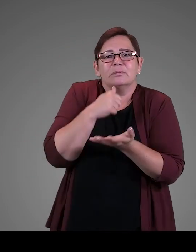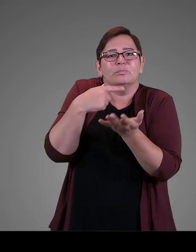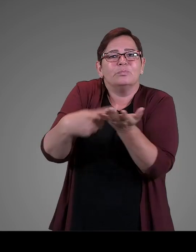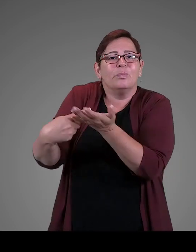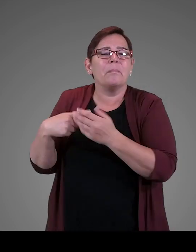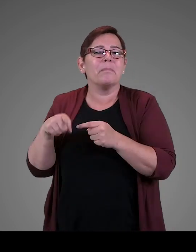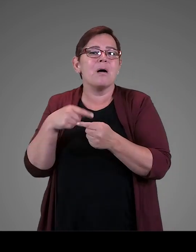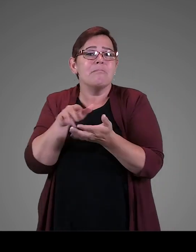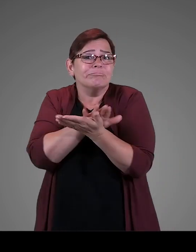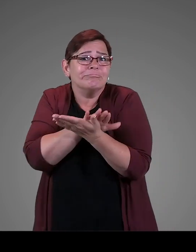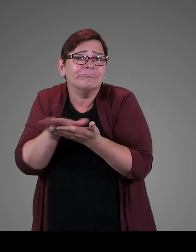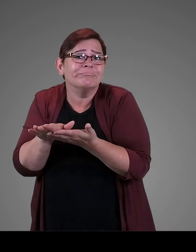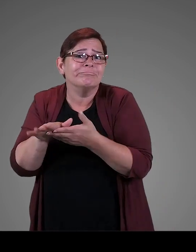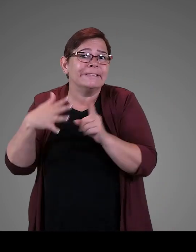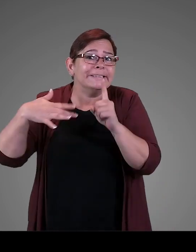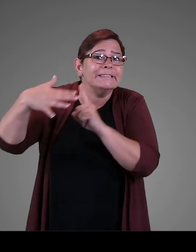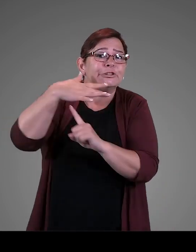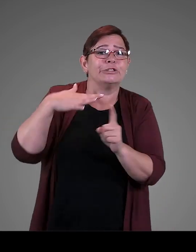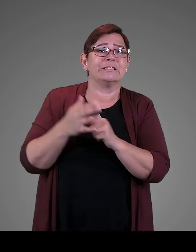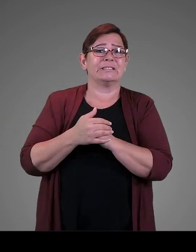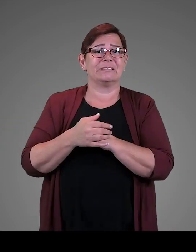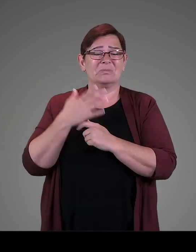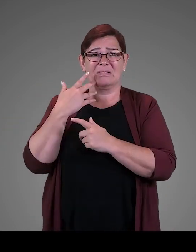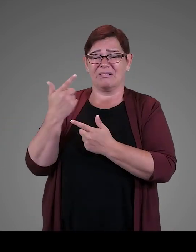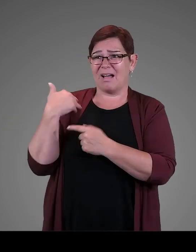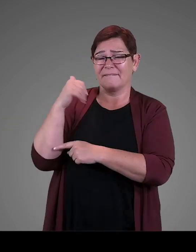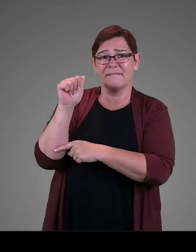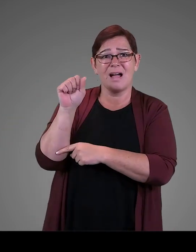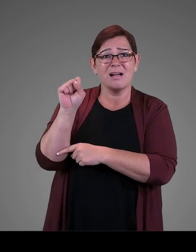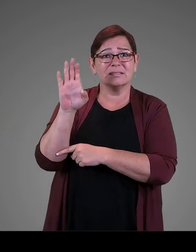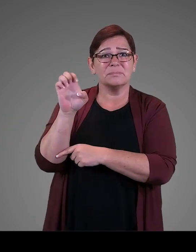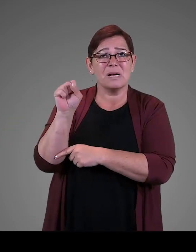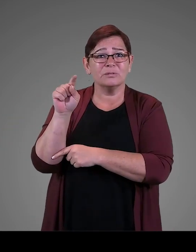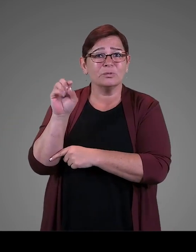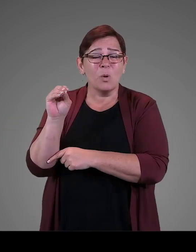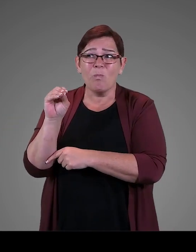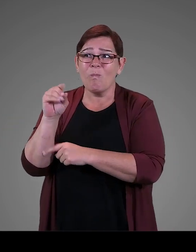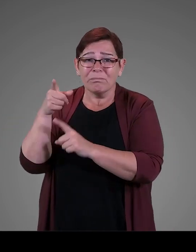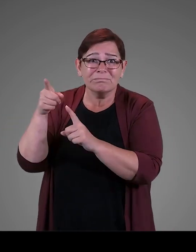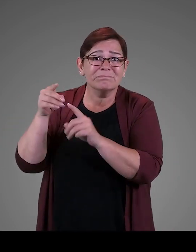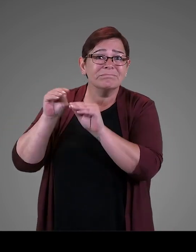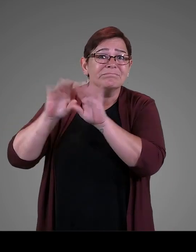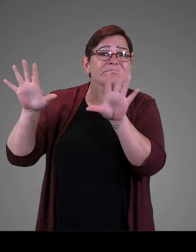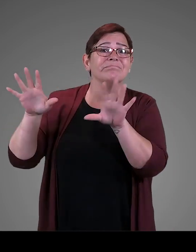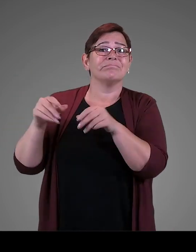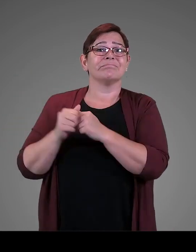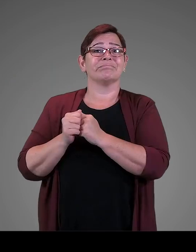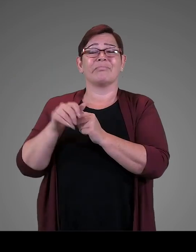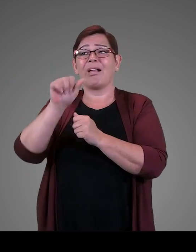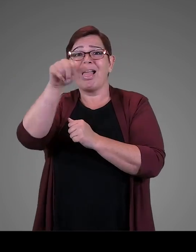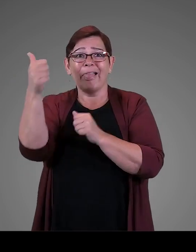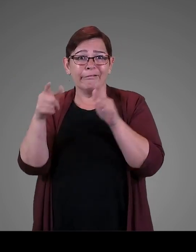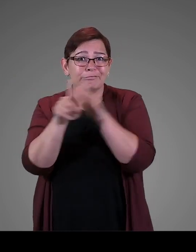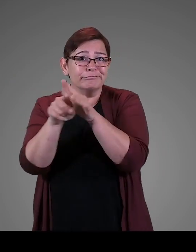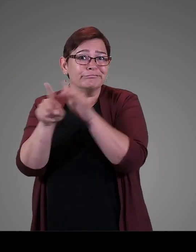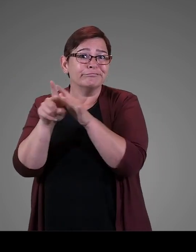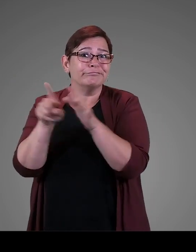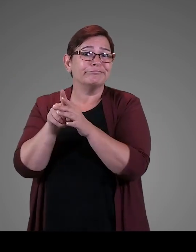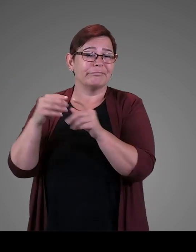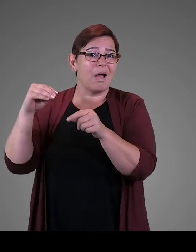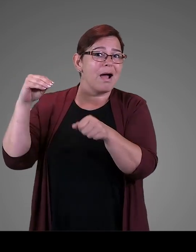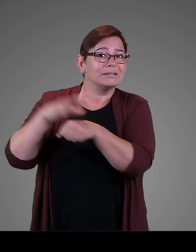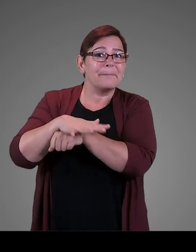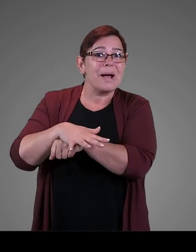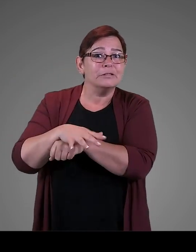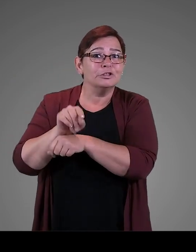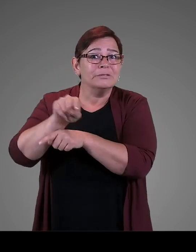plus des conditions sanitaires parce qu'il y avait la contamination à l'amiante, il y avait beaucoup d'autres contaminations. Alors, je dirais simplement